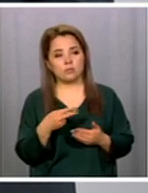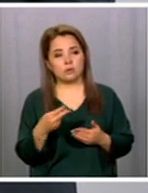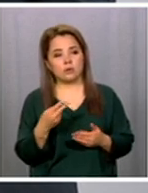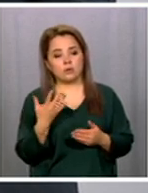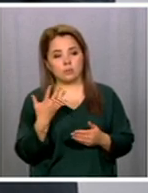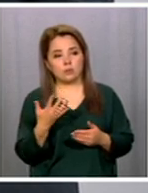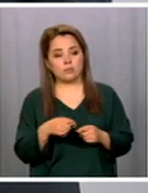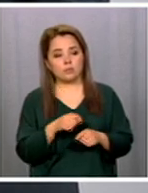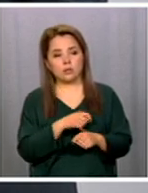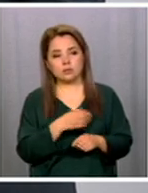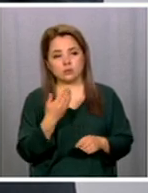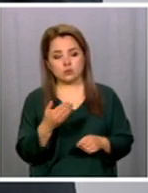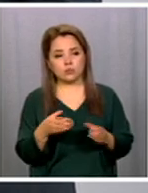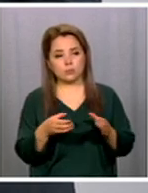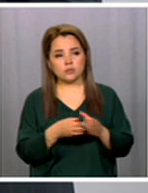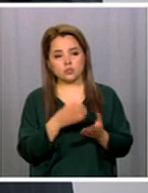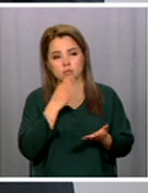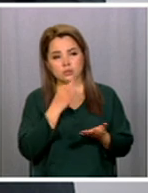5 метрге